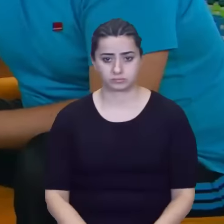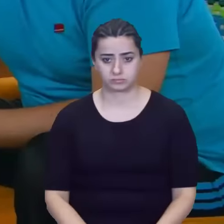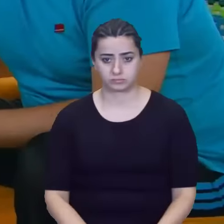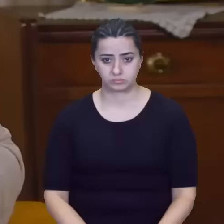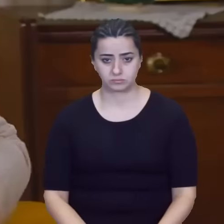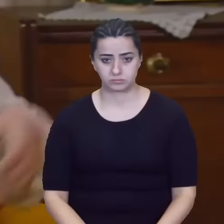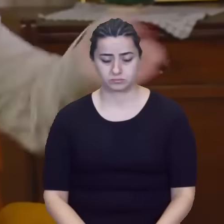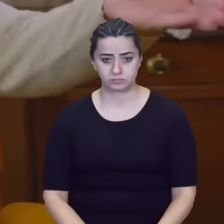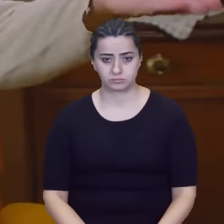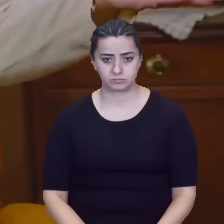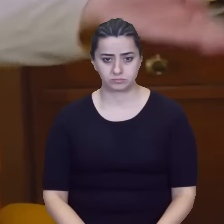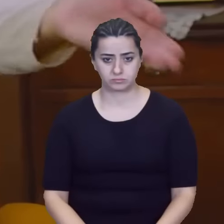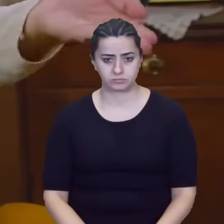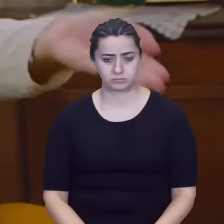Var.